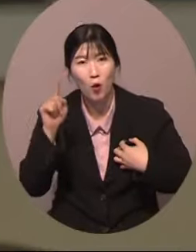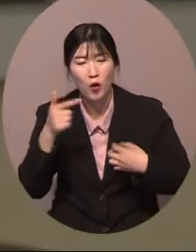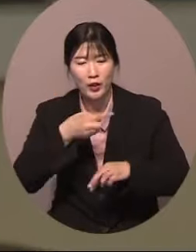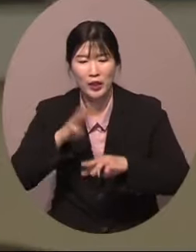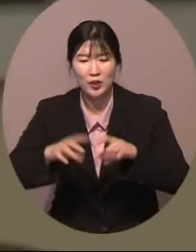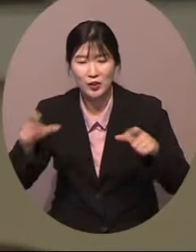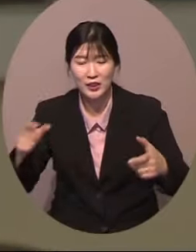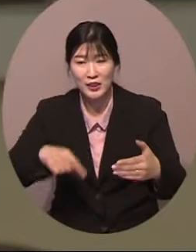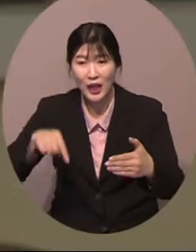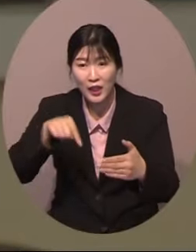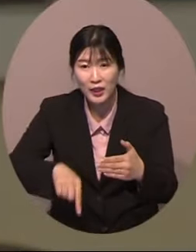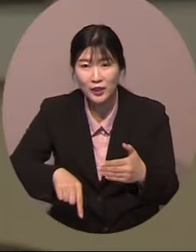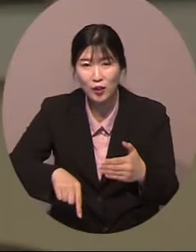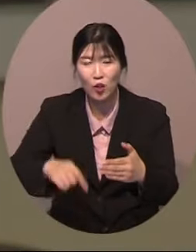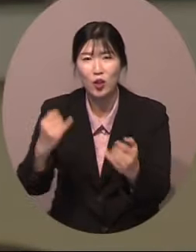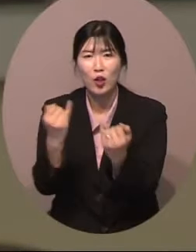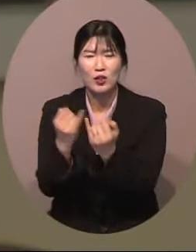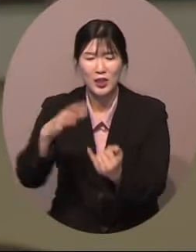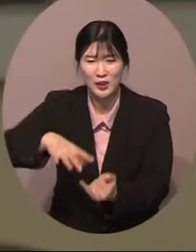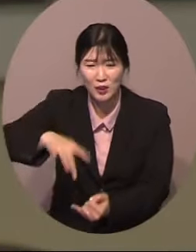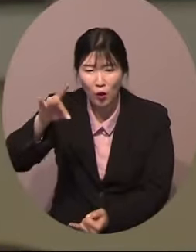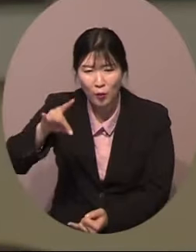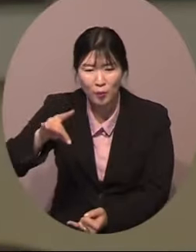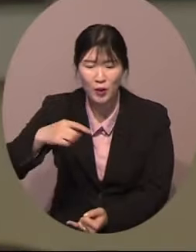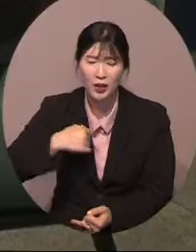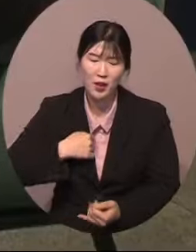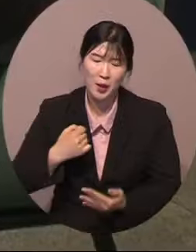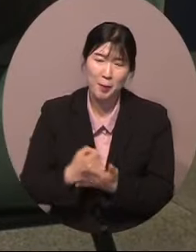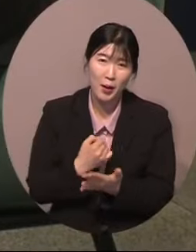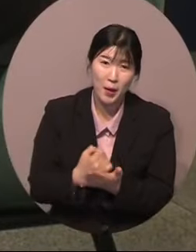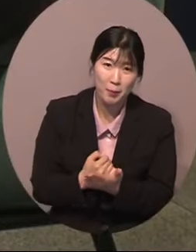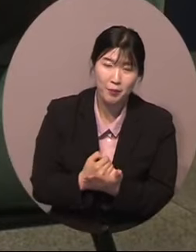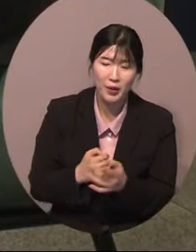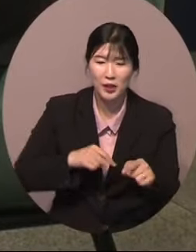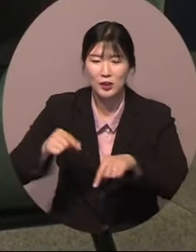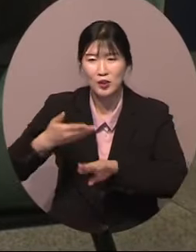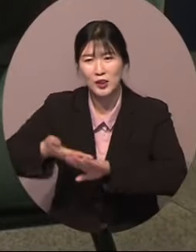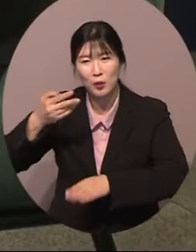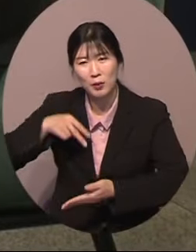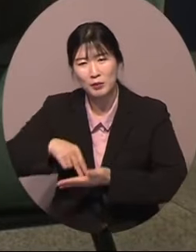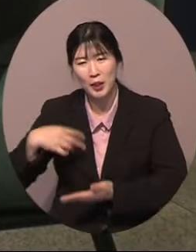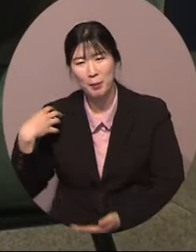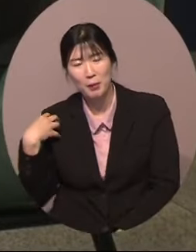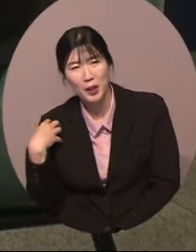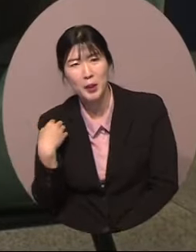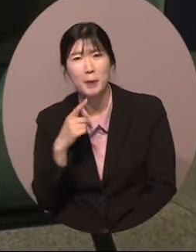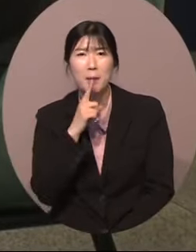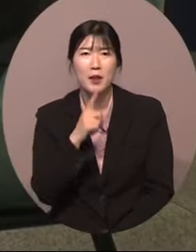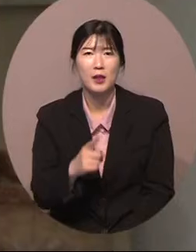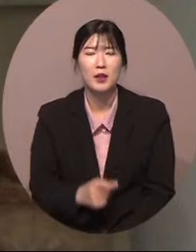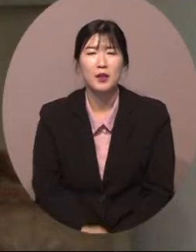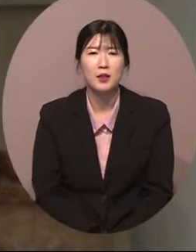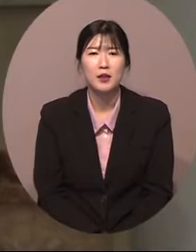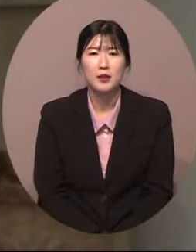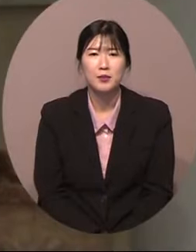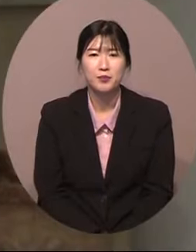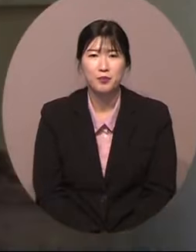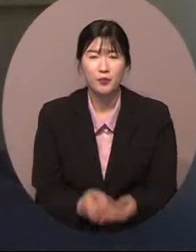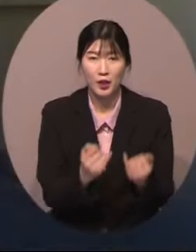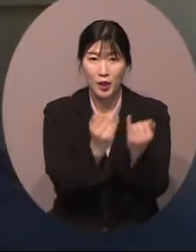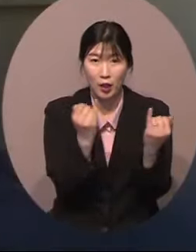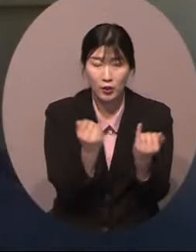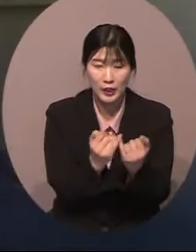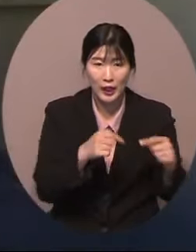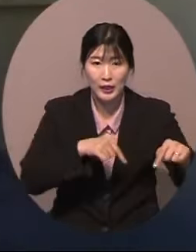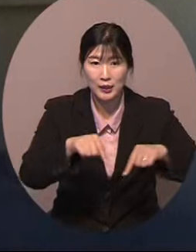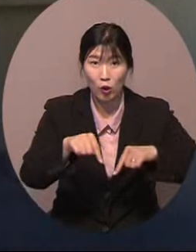이제야 여성이 국회에 입성했다는 안타까움과 정치 선배로서의 책임감을 느낍니다 여성 정치인들이